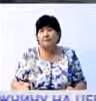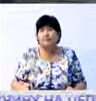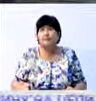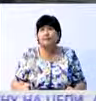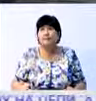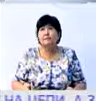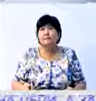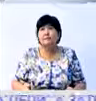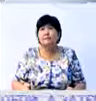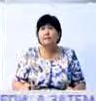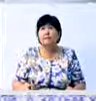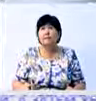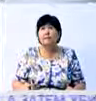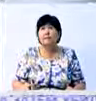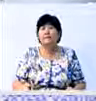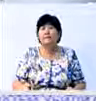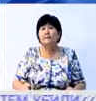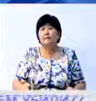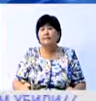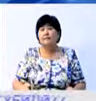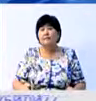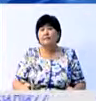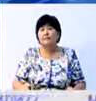Турихан Кужахметов, телеканал «Кызылорда».